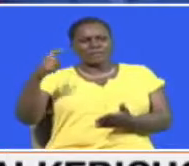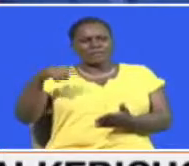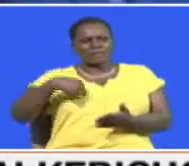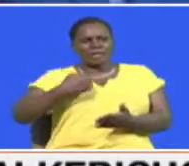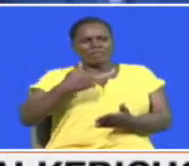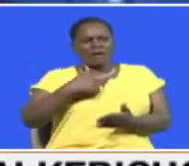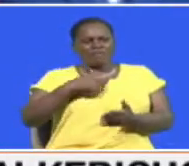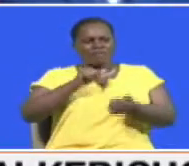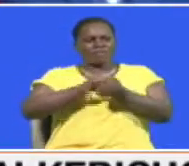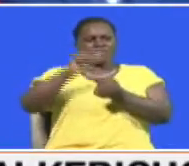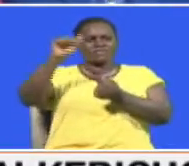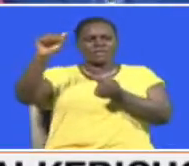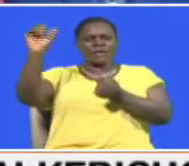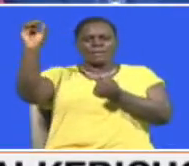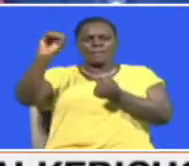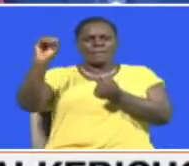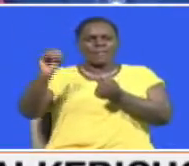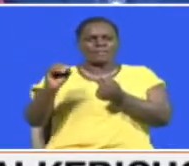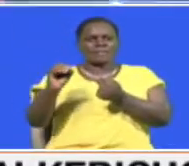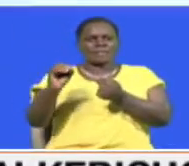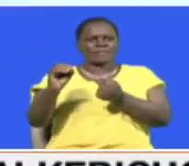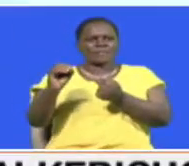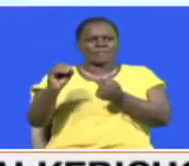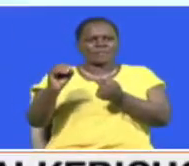can have 15% for the local community.